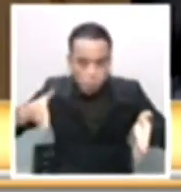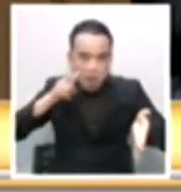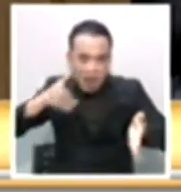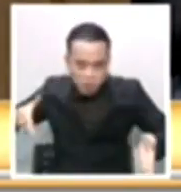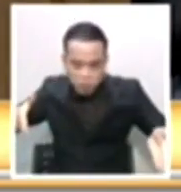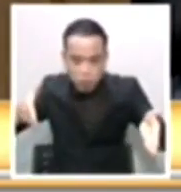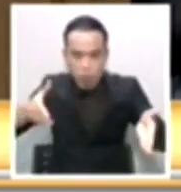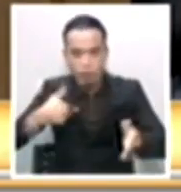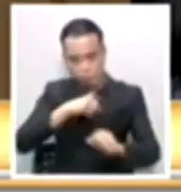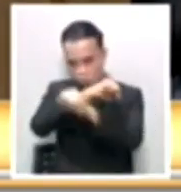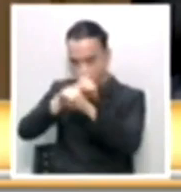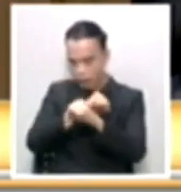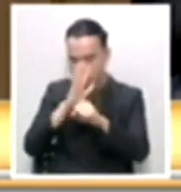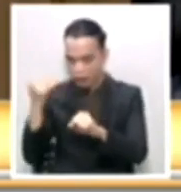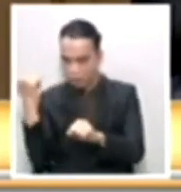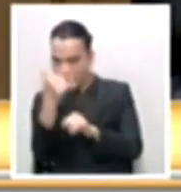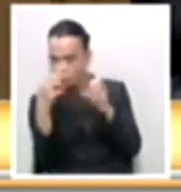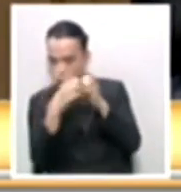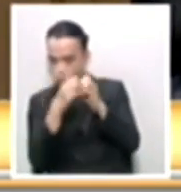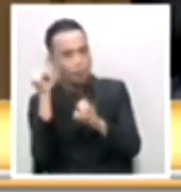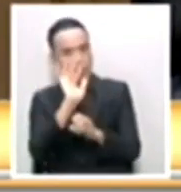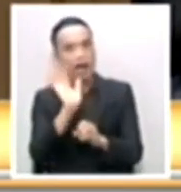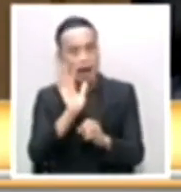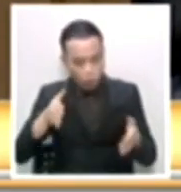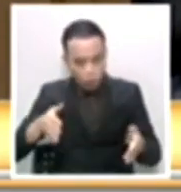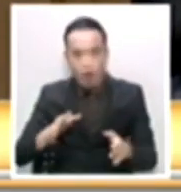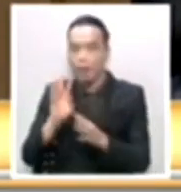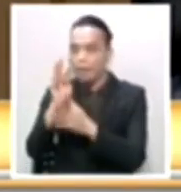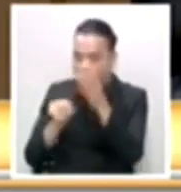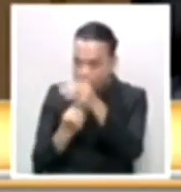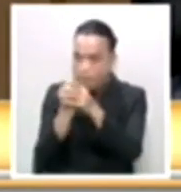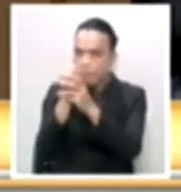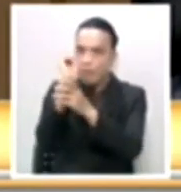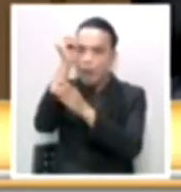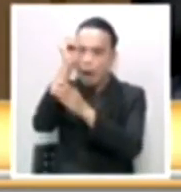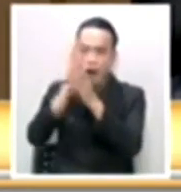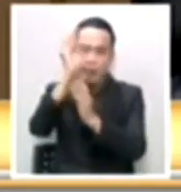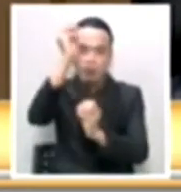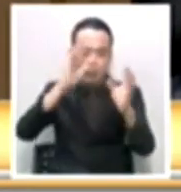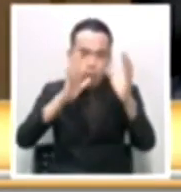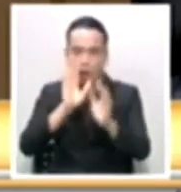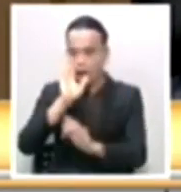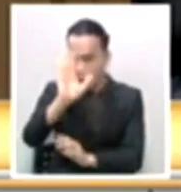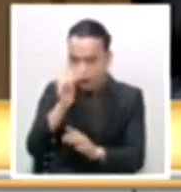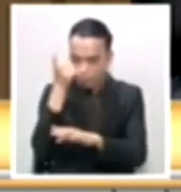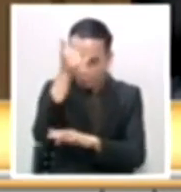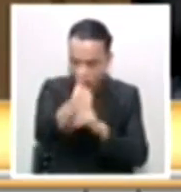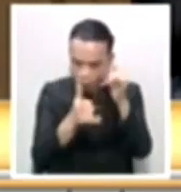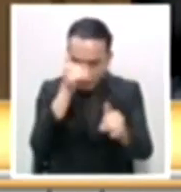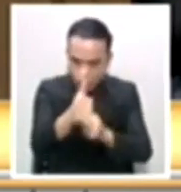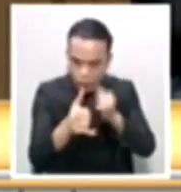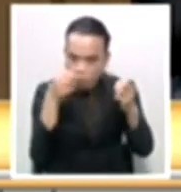ากันพื้นที่ไม่ให้เข้าไปนะครับในพื้นที่ป่าเรากันพื้นที่ไม่ให้เข้าไปใกล้1กิโลเมตรนะครับการพัฒน